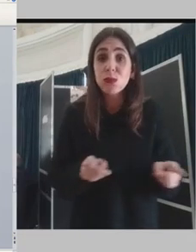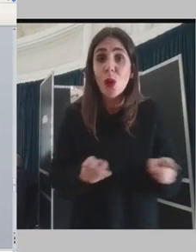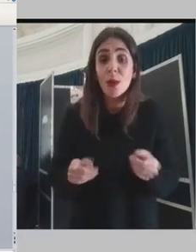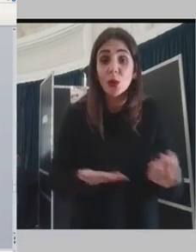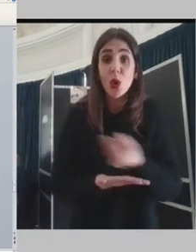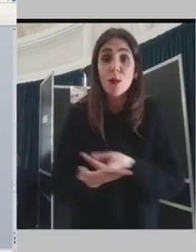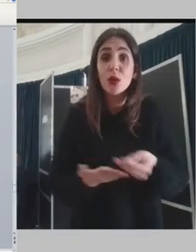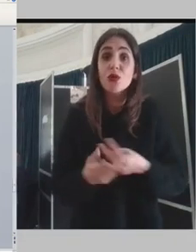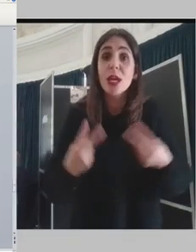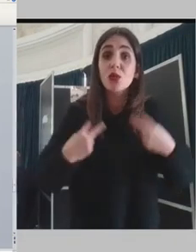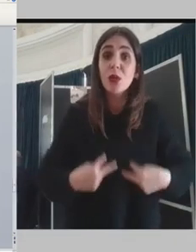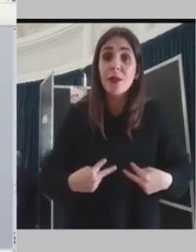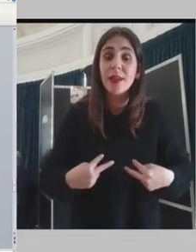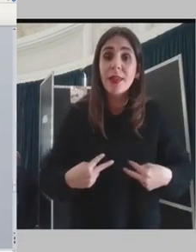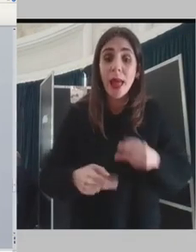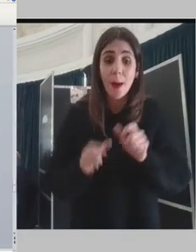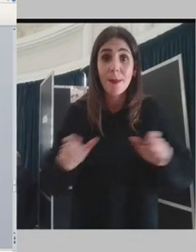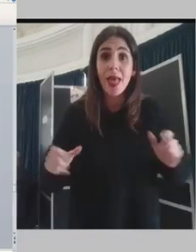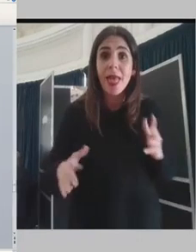Vita con i suoi laici è del